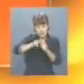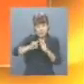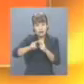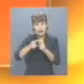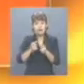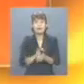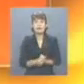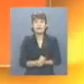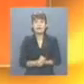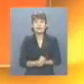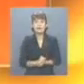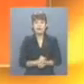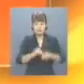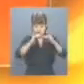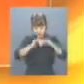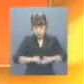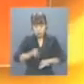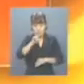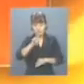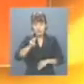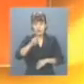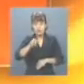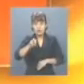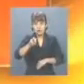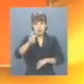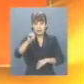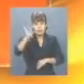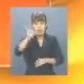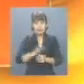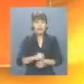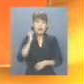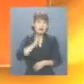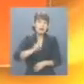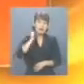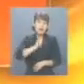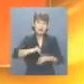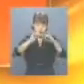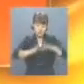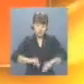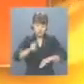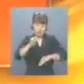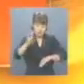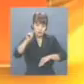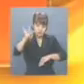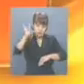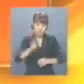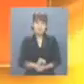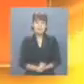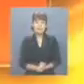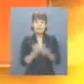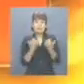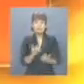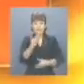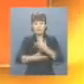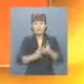ไป248 จุดขณะที่หั่งเส็งฮ่องกงลงไป178 จุดค่ะตลาดหุ้นในบ้านเราวันนี้หลังจากที่ปรับตัวลงไปเมื่อว